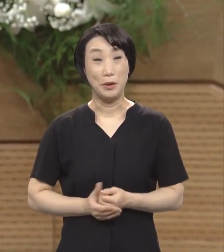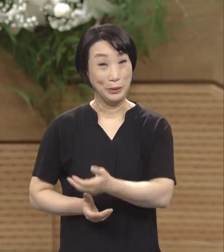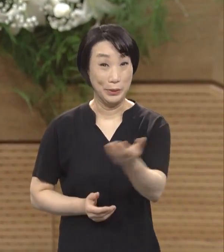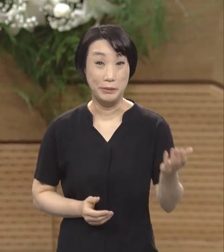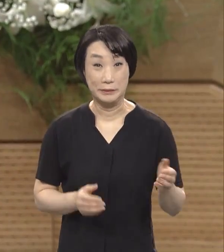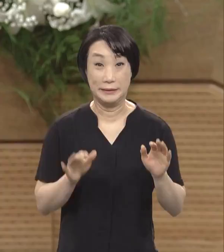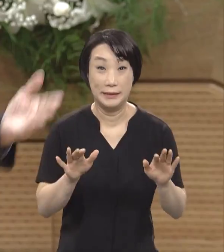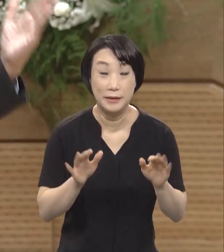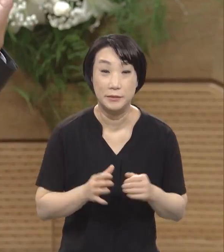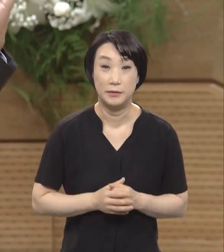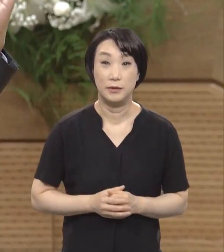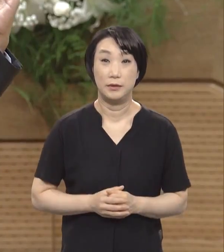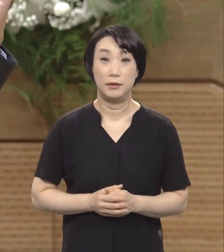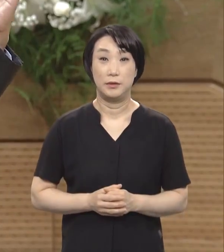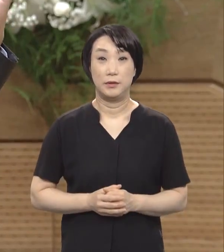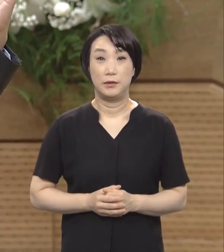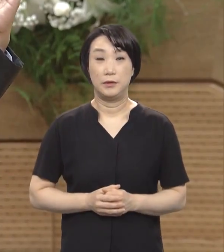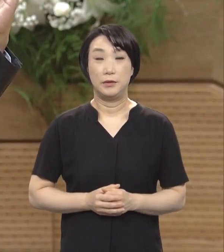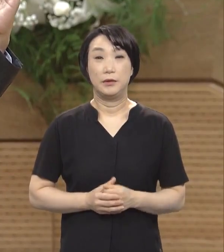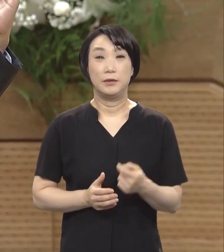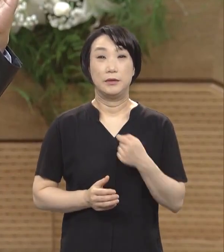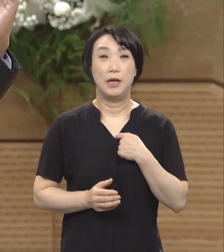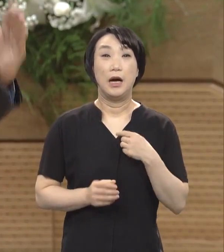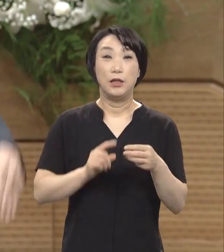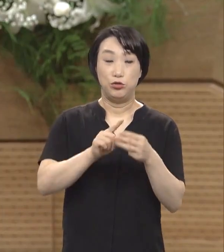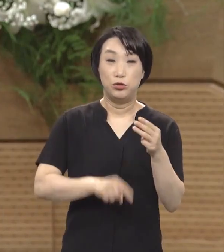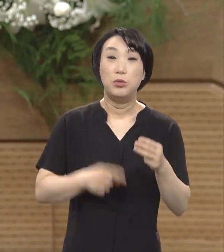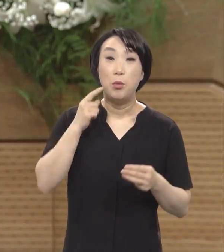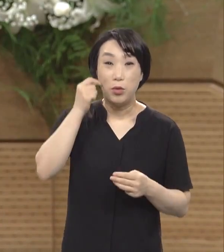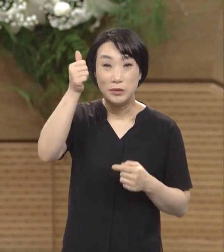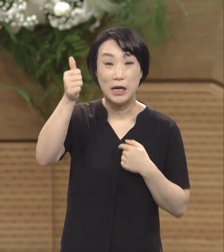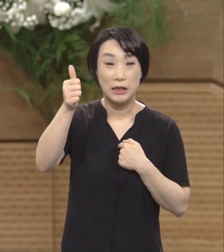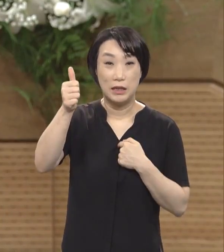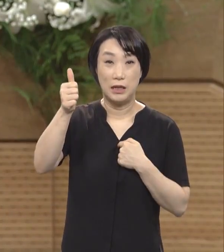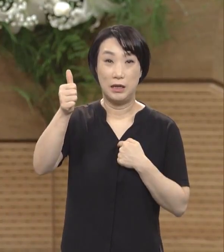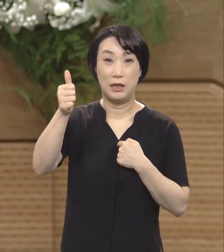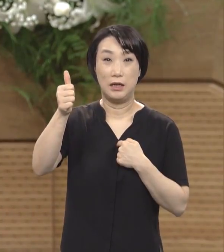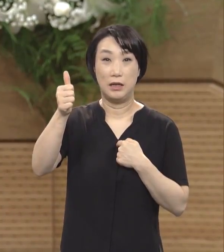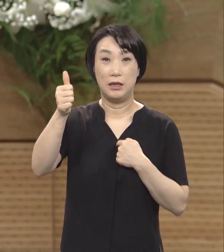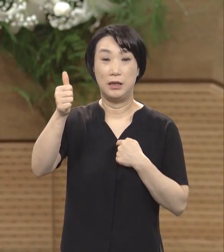여러분, 여기 윤석전 목사가